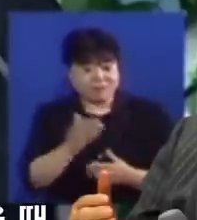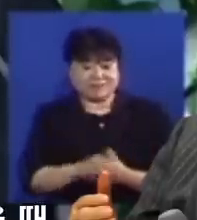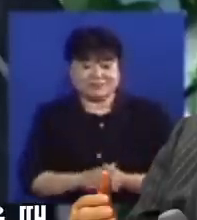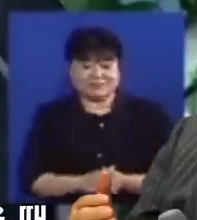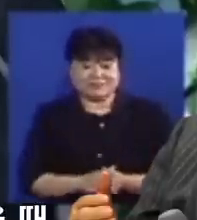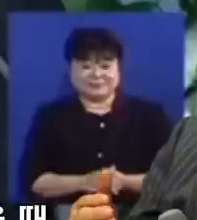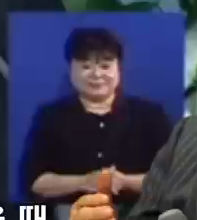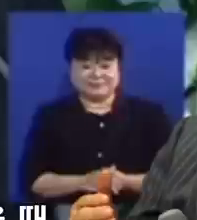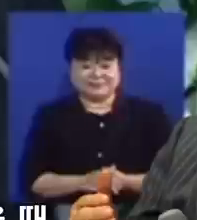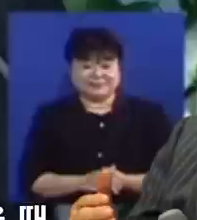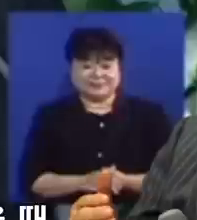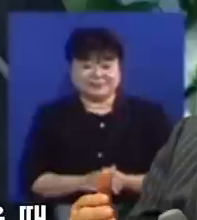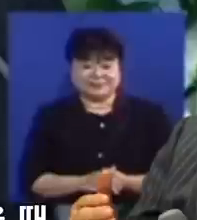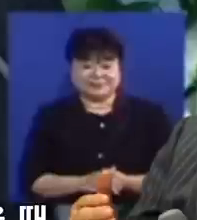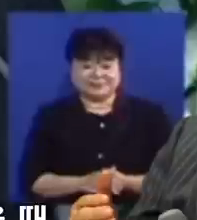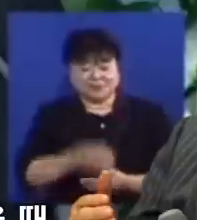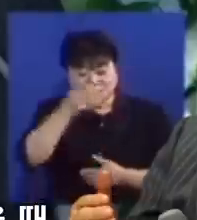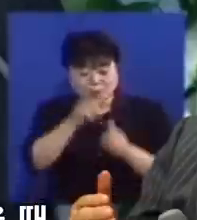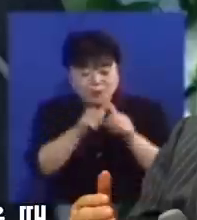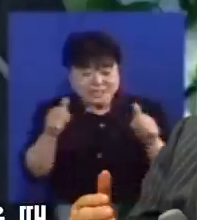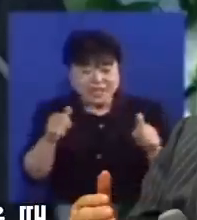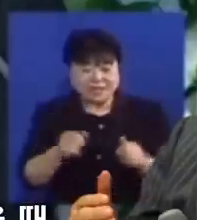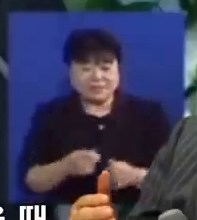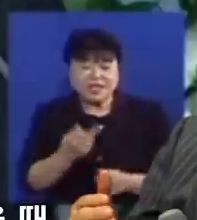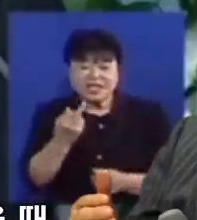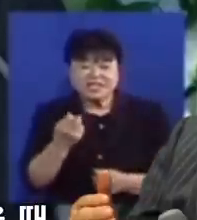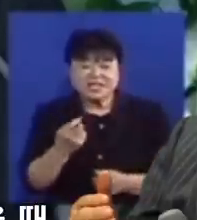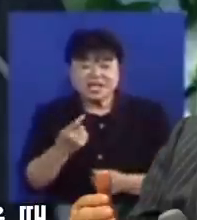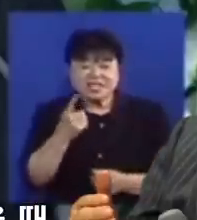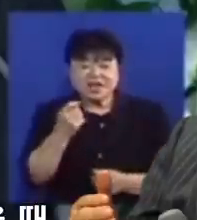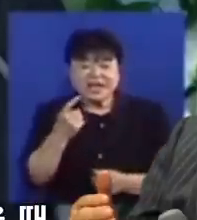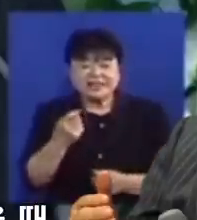것입니다. 요셉의 열한 형제들은